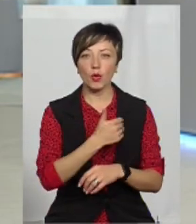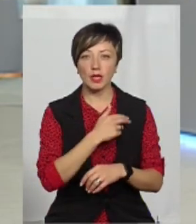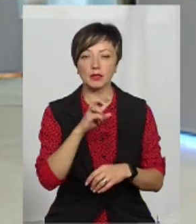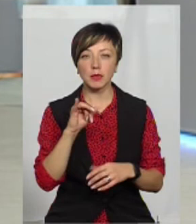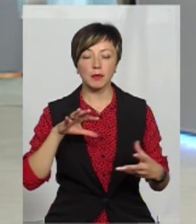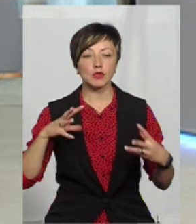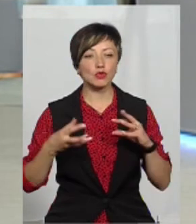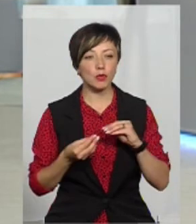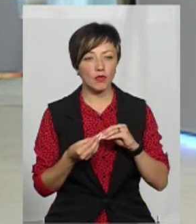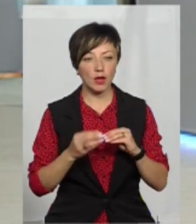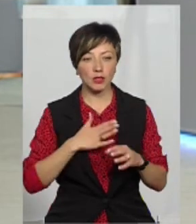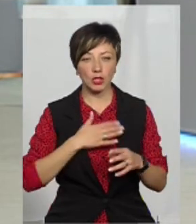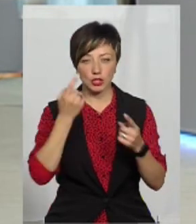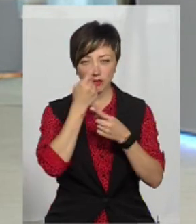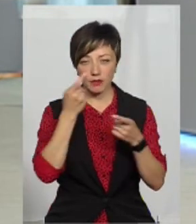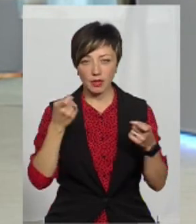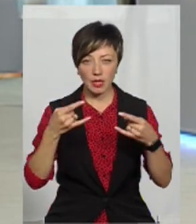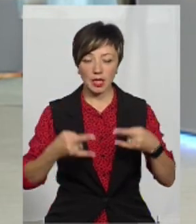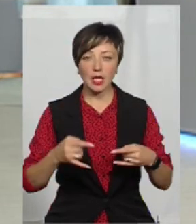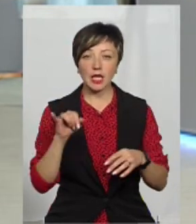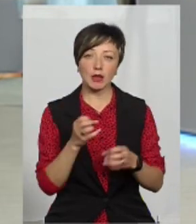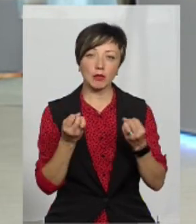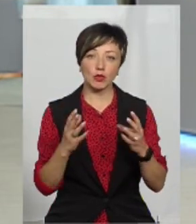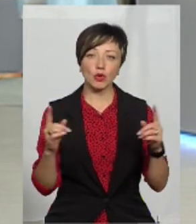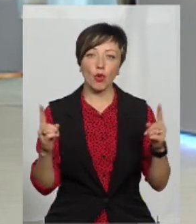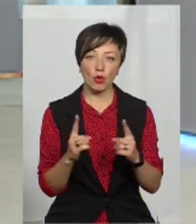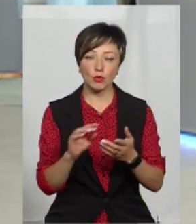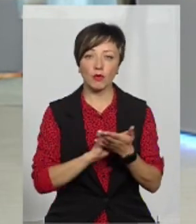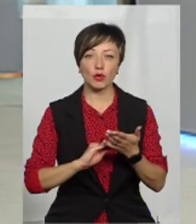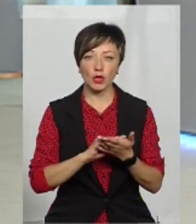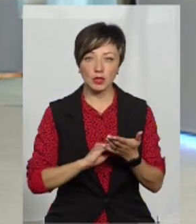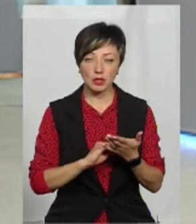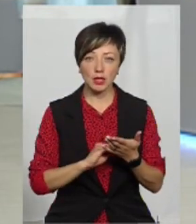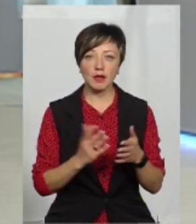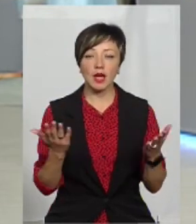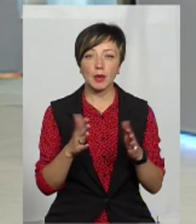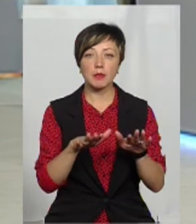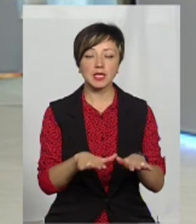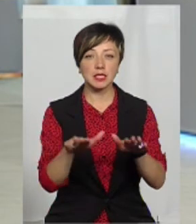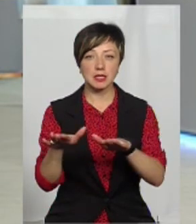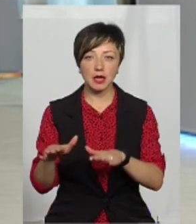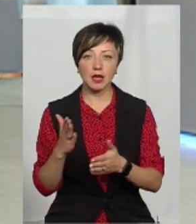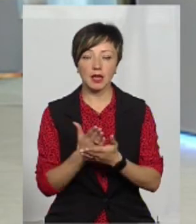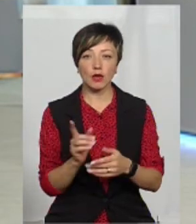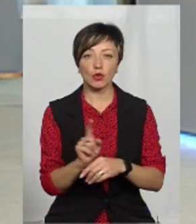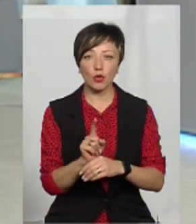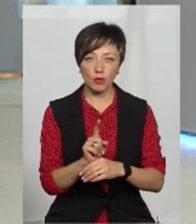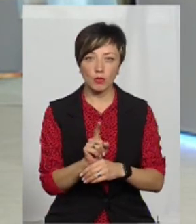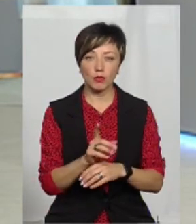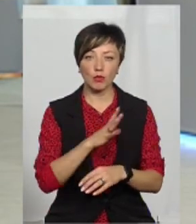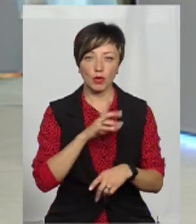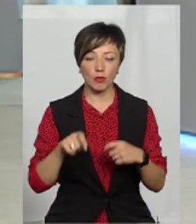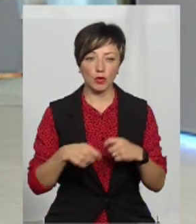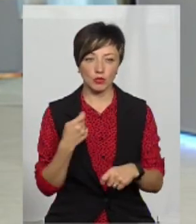б підсумувати наш ефір і от просто коротко повторити, в яких місцях і які норми